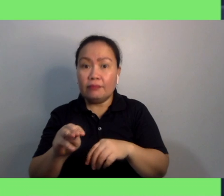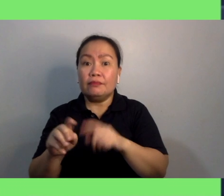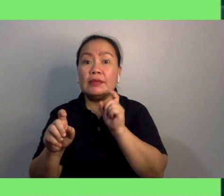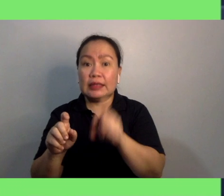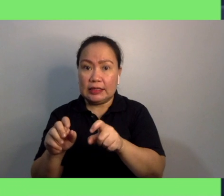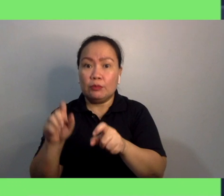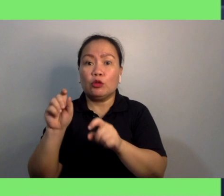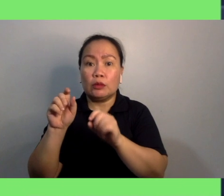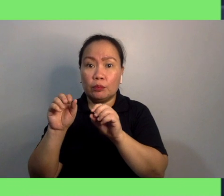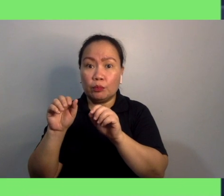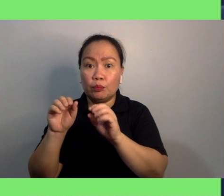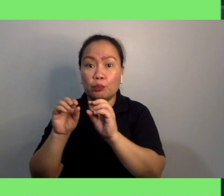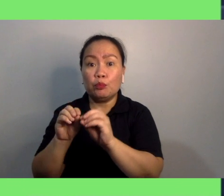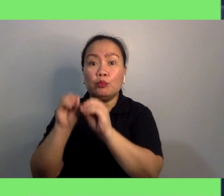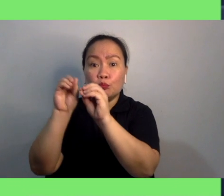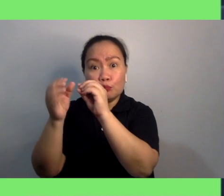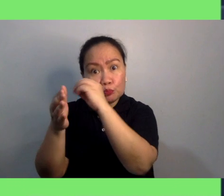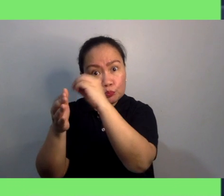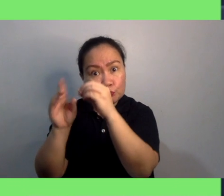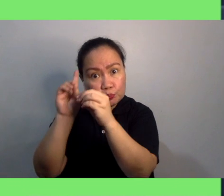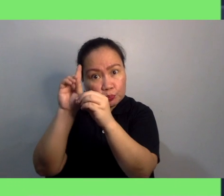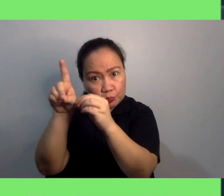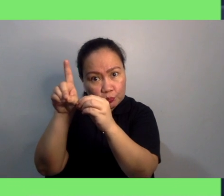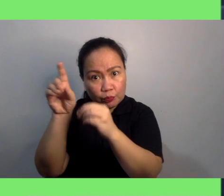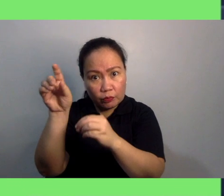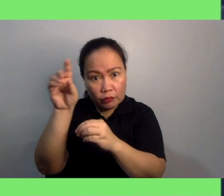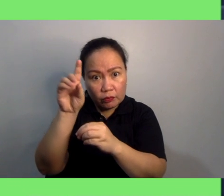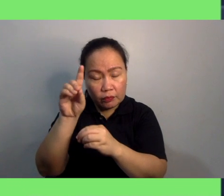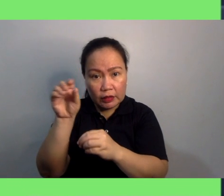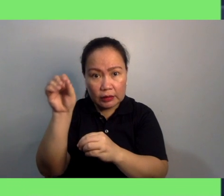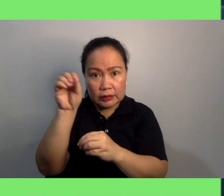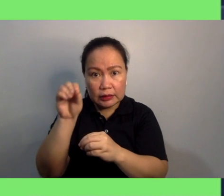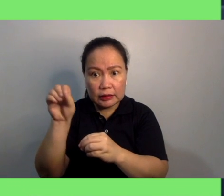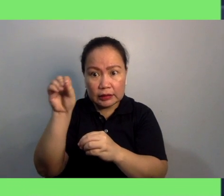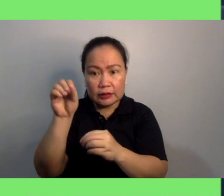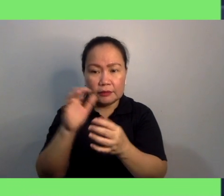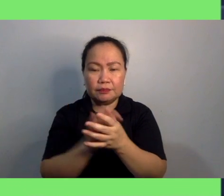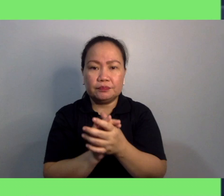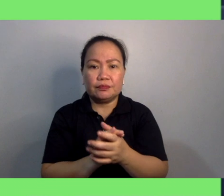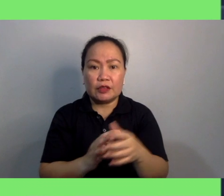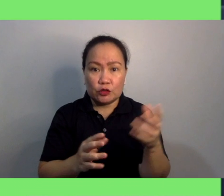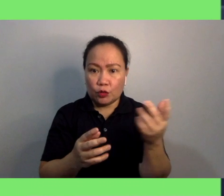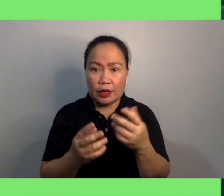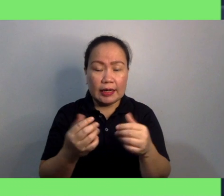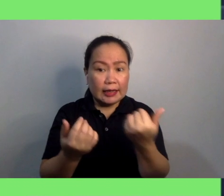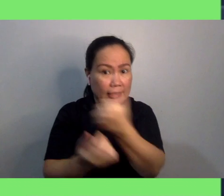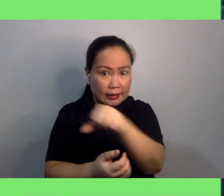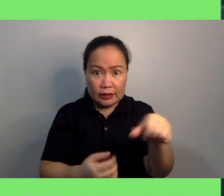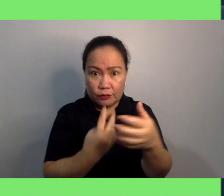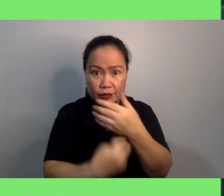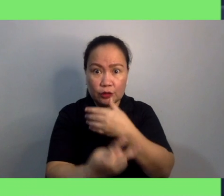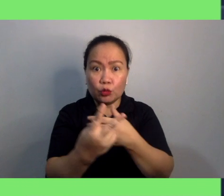ang pagkakaiba nila. So, yun, pwede mo siya isulat ng ganito, pwede rin pong ganito.